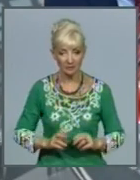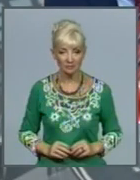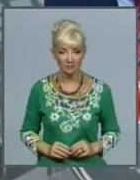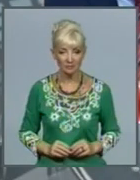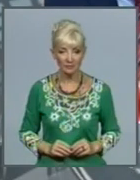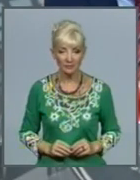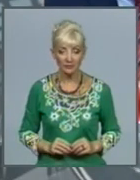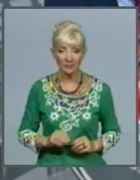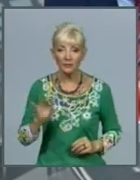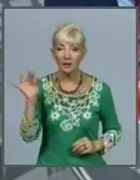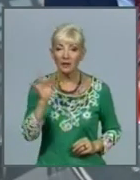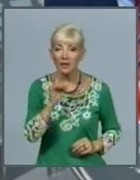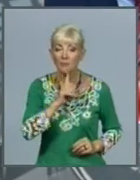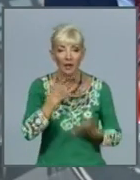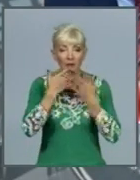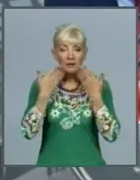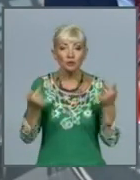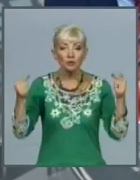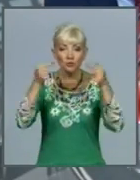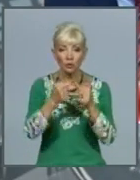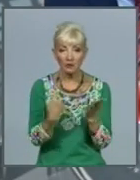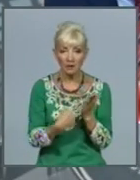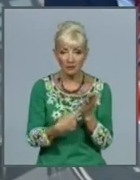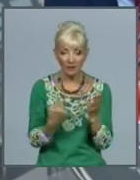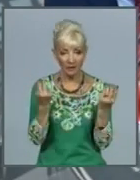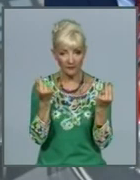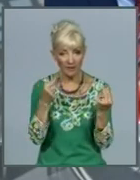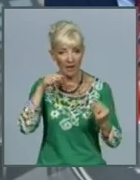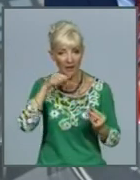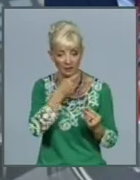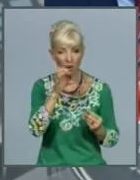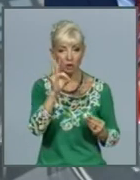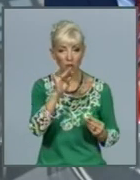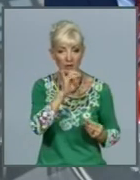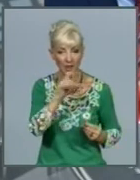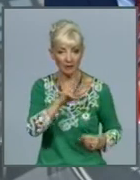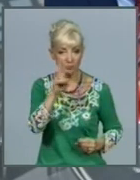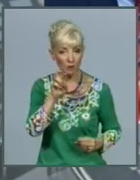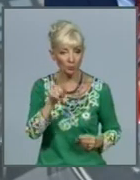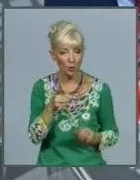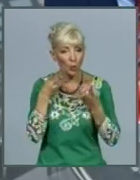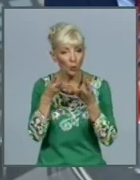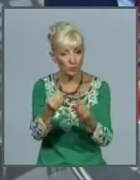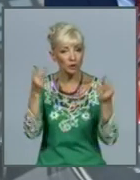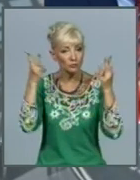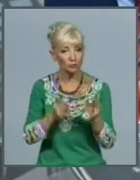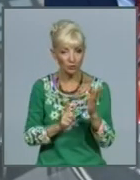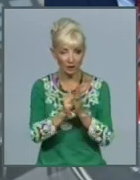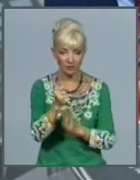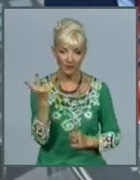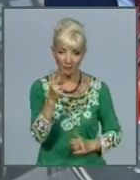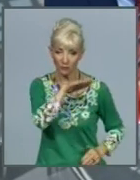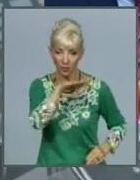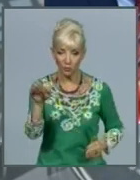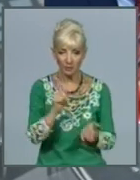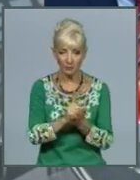Поки немає чітких аргументів фінансових, економічних, соціальних, які б переконали в необхідності впровадження другого рівня пенсійної реформи,